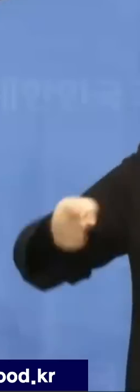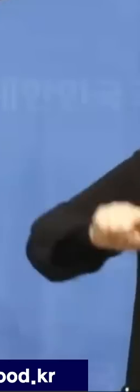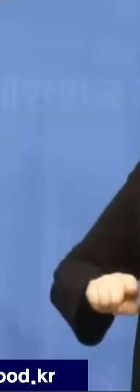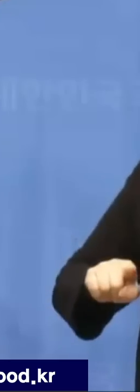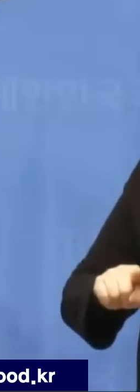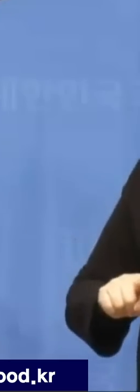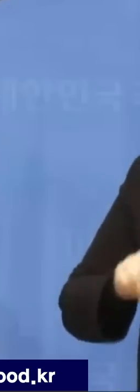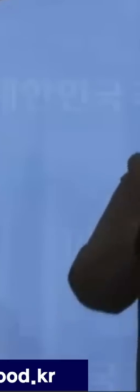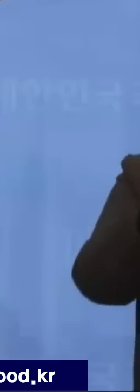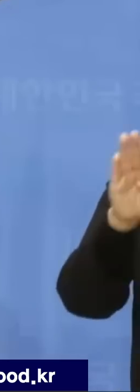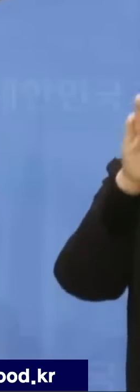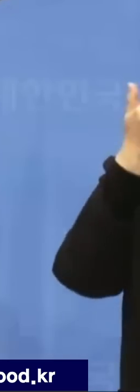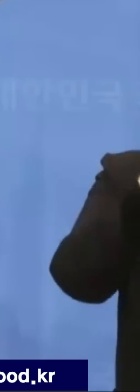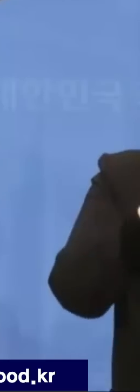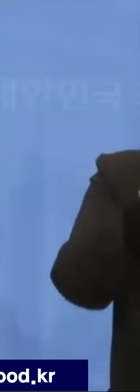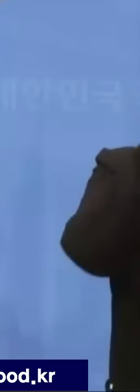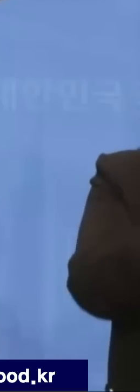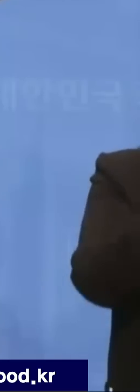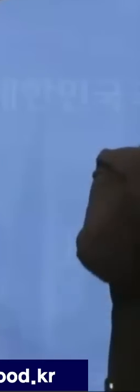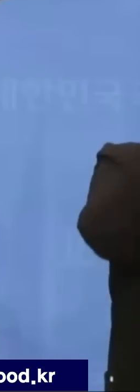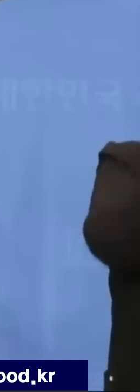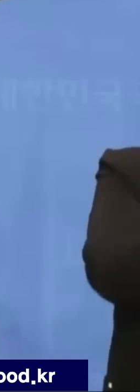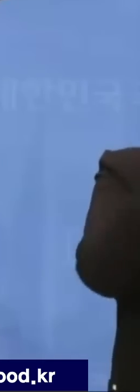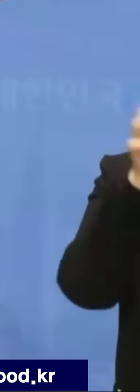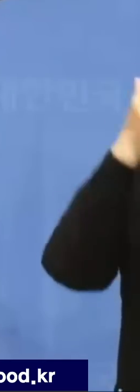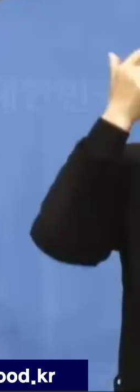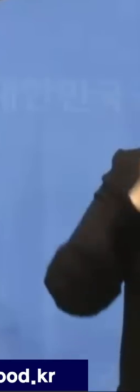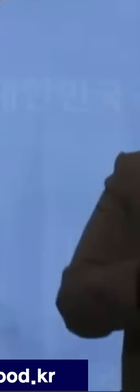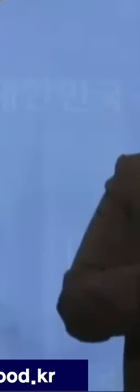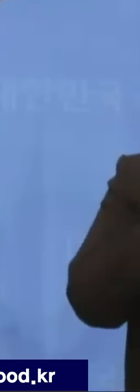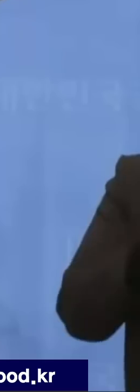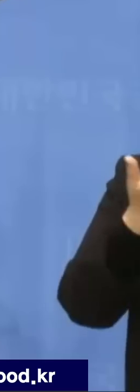나와서 MB 사면 반대 기자회견을 하게 되었습니다.